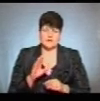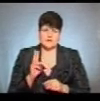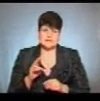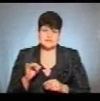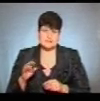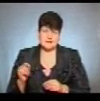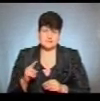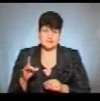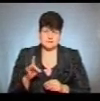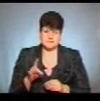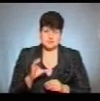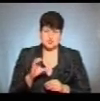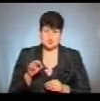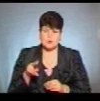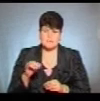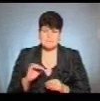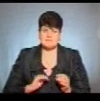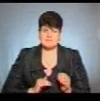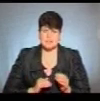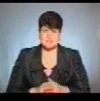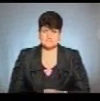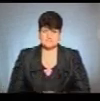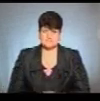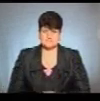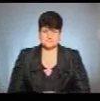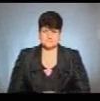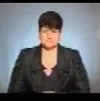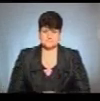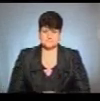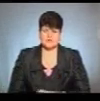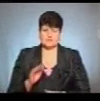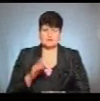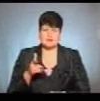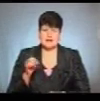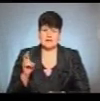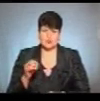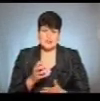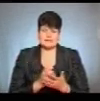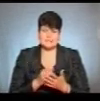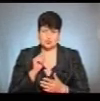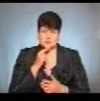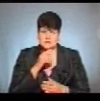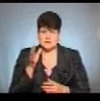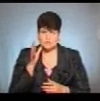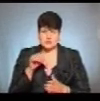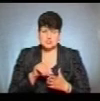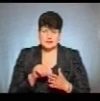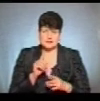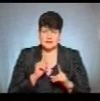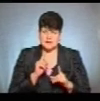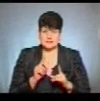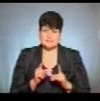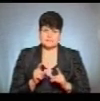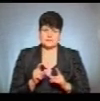на Збаращині, Ігор Сополь, підприємець. Володимир Гевко – кандидат економічних наук, член Ради підприємців при